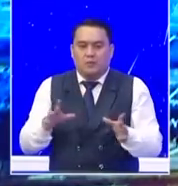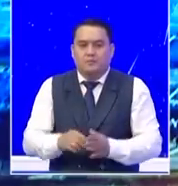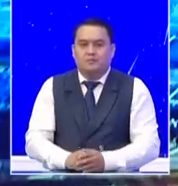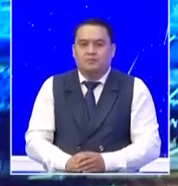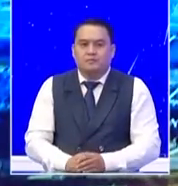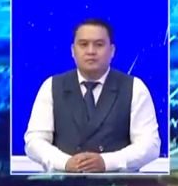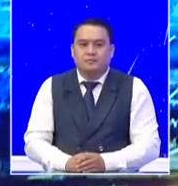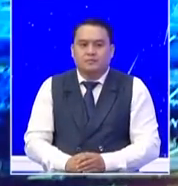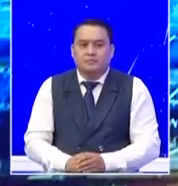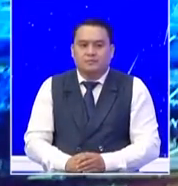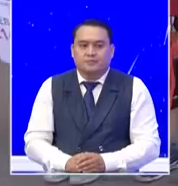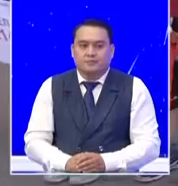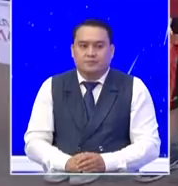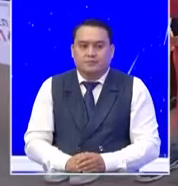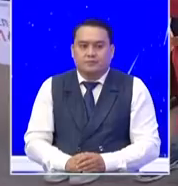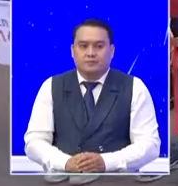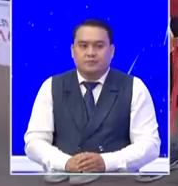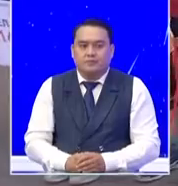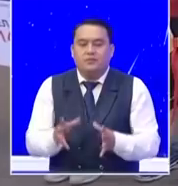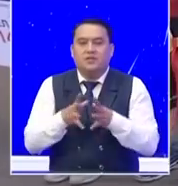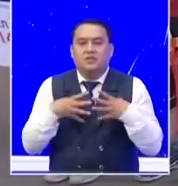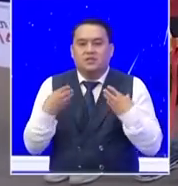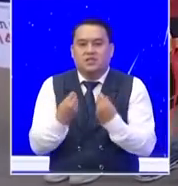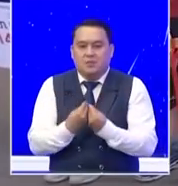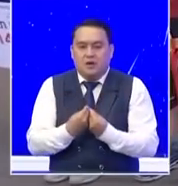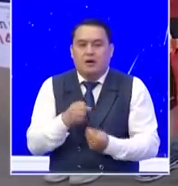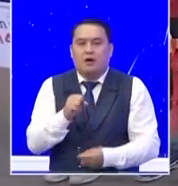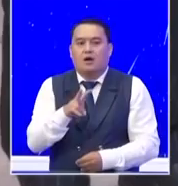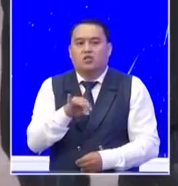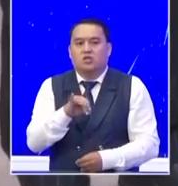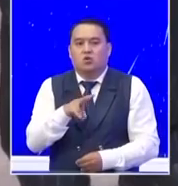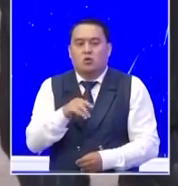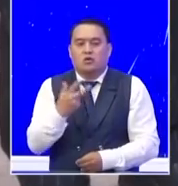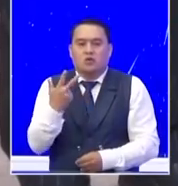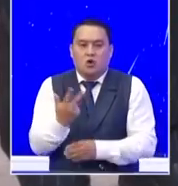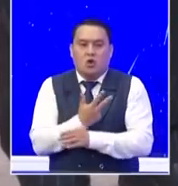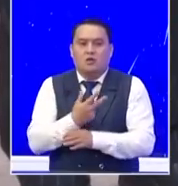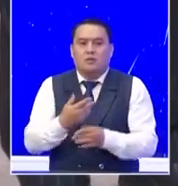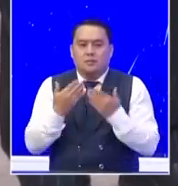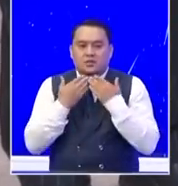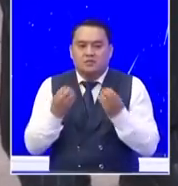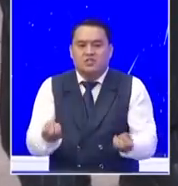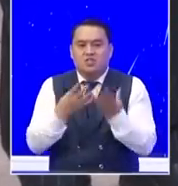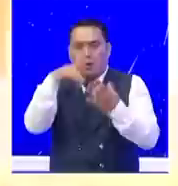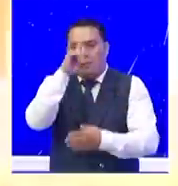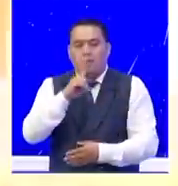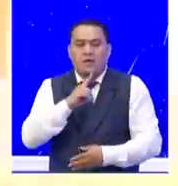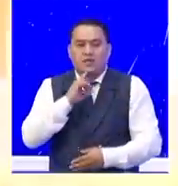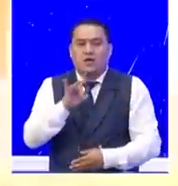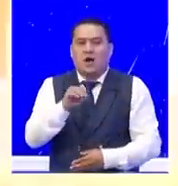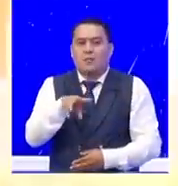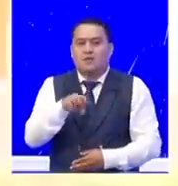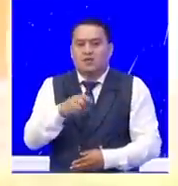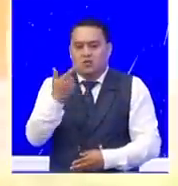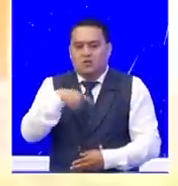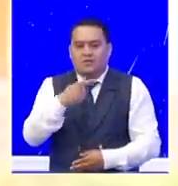Подробности из сюжета. Семья Айжан Берлигожановой – одна из трех, кто в последний день священного месяца Рамазан получили собственное